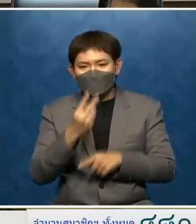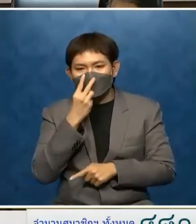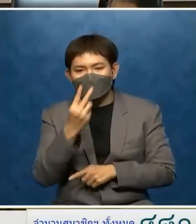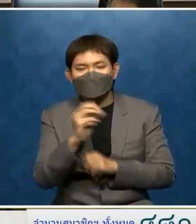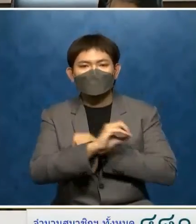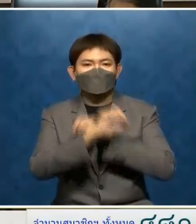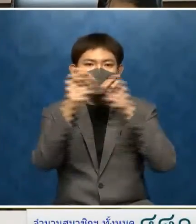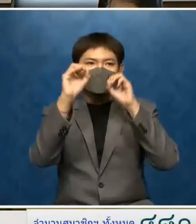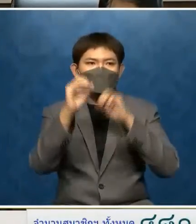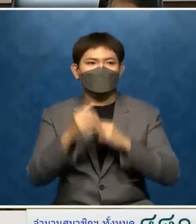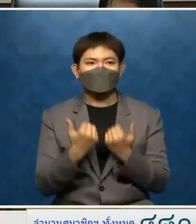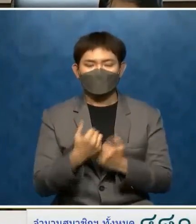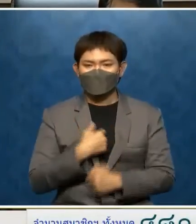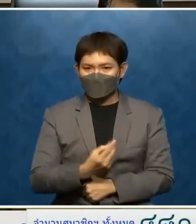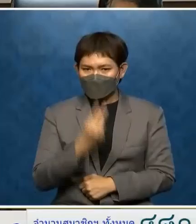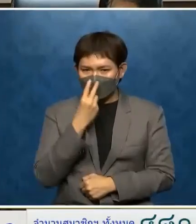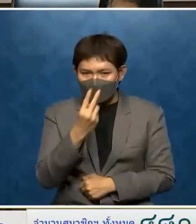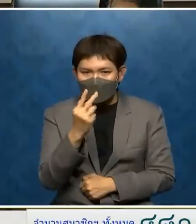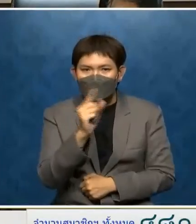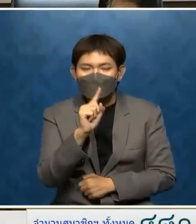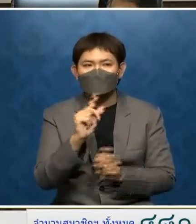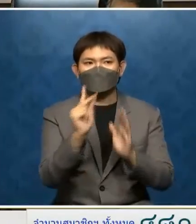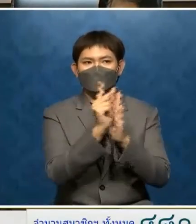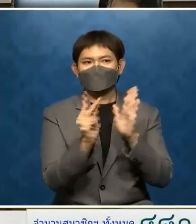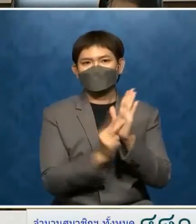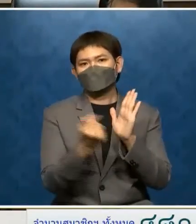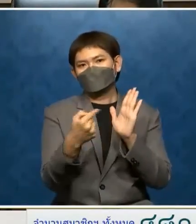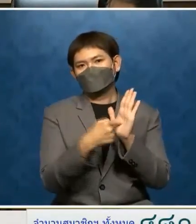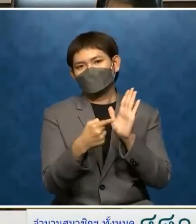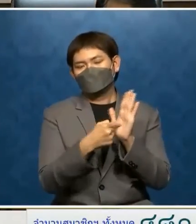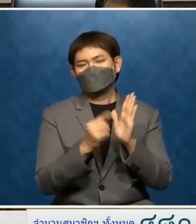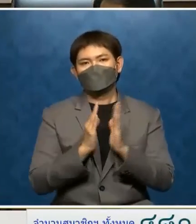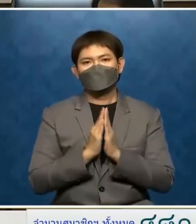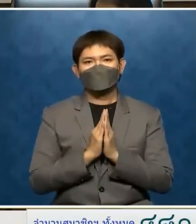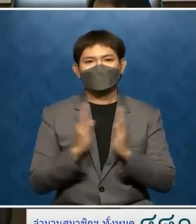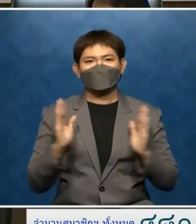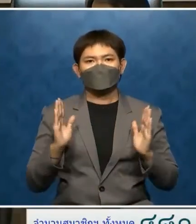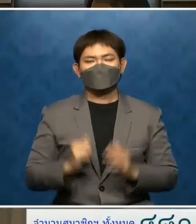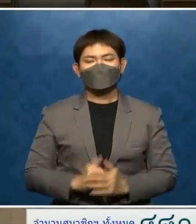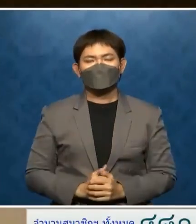เราจะได้เห็นผีกัน กับกฎหมายฉบับนี้ ขอบคุณค่ะกับณค่